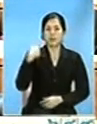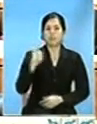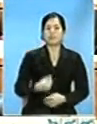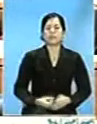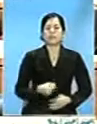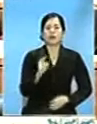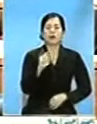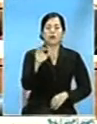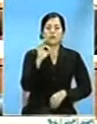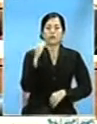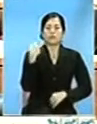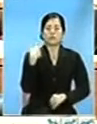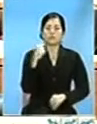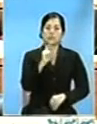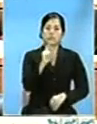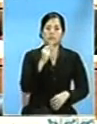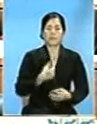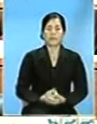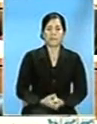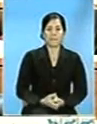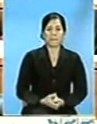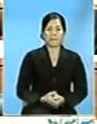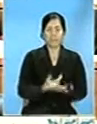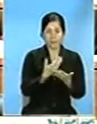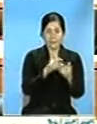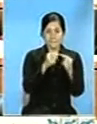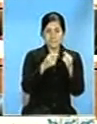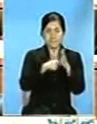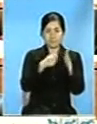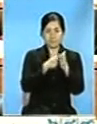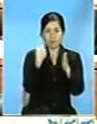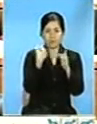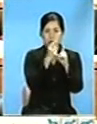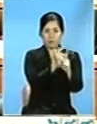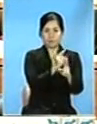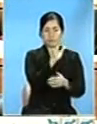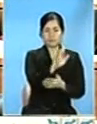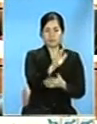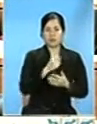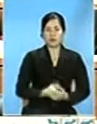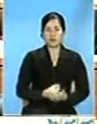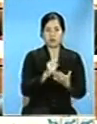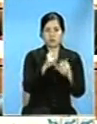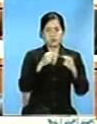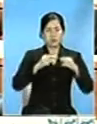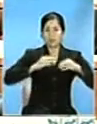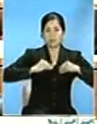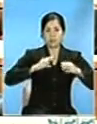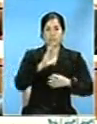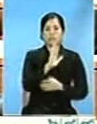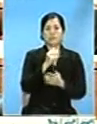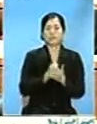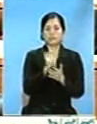านท่านกรรมาธิการและเพื่อนสมาชิกอย่างนี้ครับว่าโดยหลักการในการเลือกตั้งอย่างที่ผมเรียนเมื่อสักครู่นี้ว่าไม่เห็นด้วยที่จะให้ฐาน